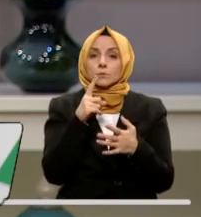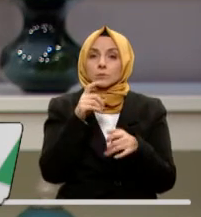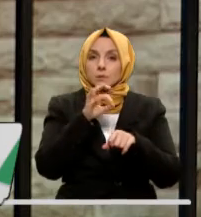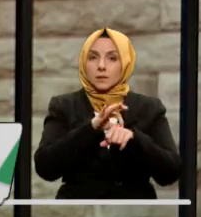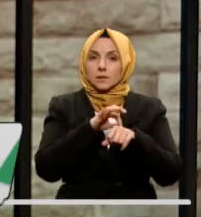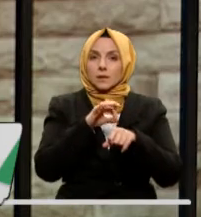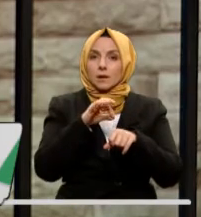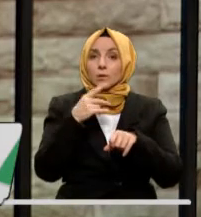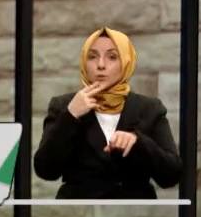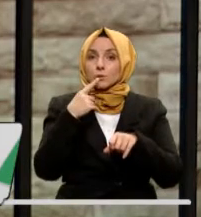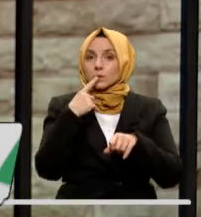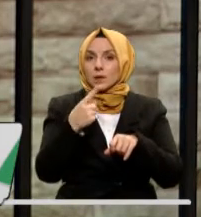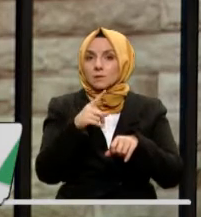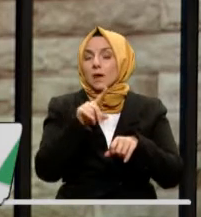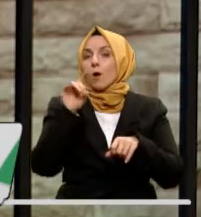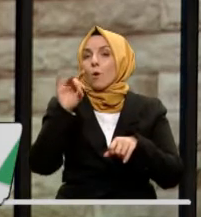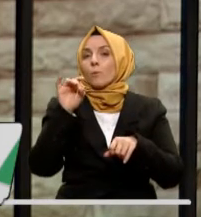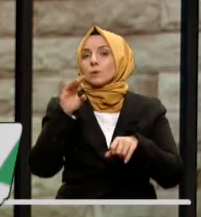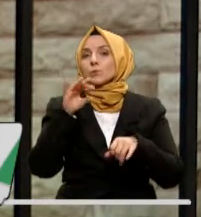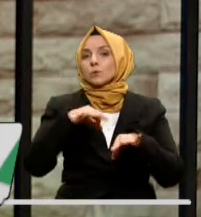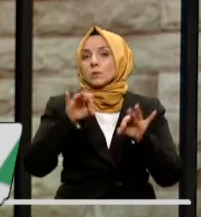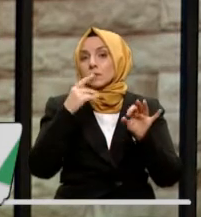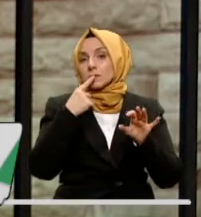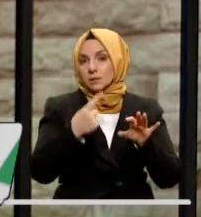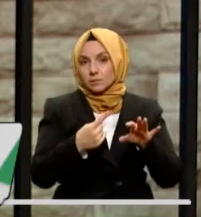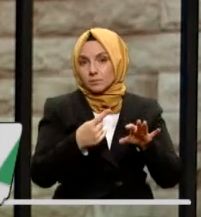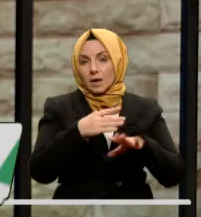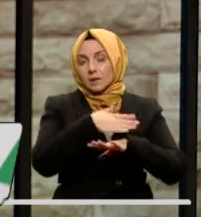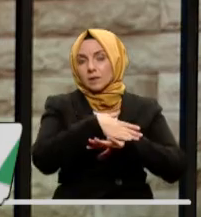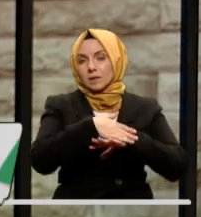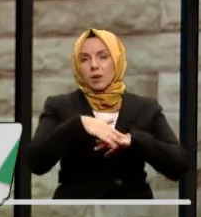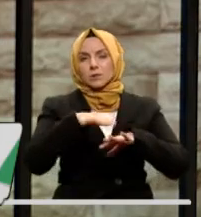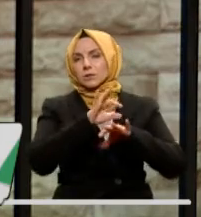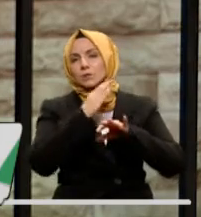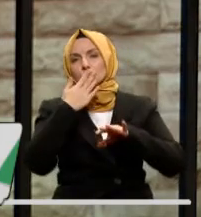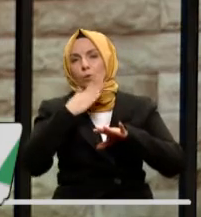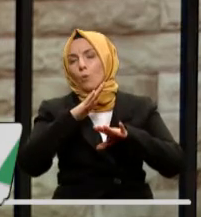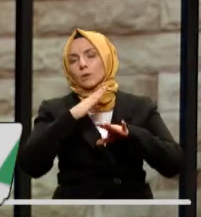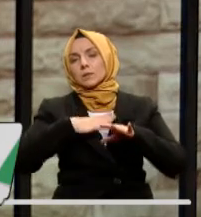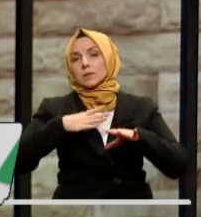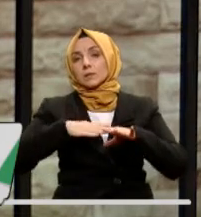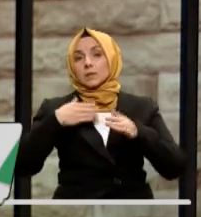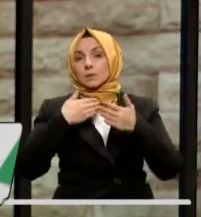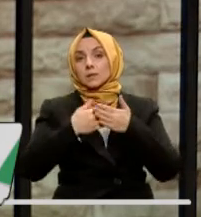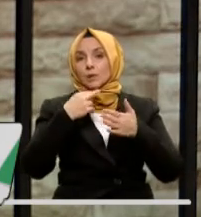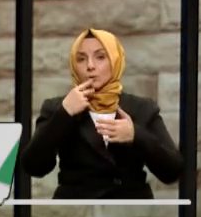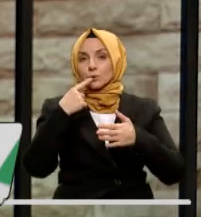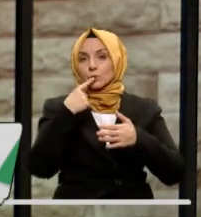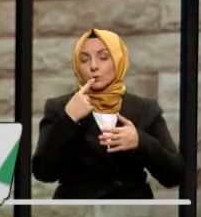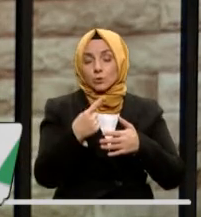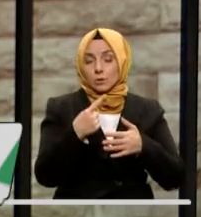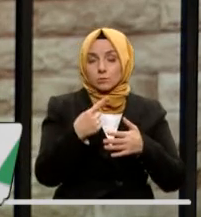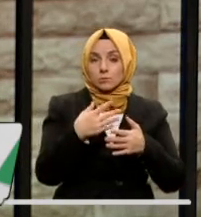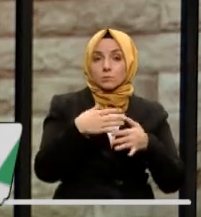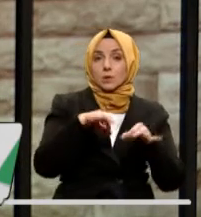hazırlanırım diyor Efendim sınırsız konuşacaksınız ders ders ders değerler Sen ne dersiniz diyor sokrat'ın ifadesi çok seviyor O